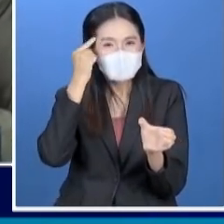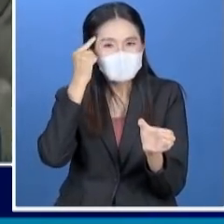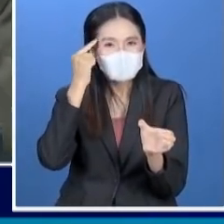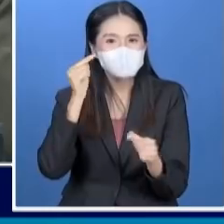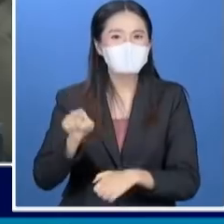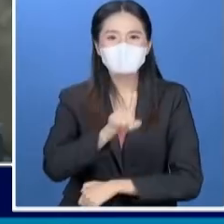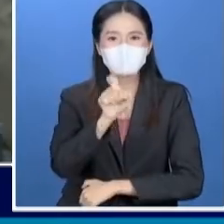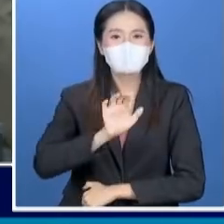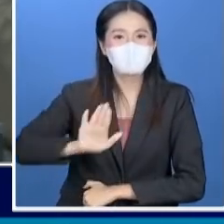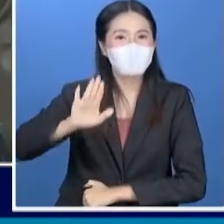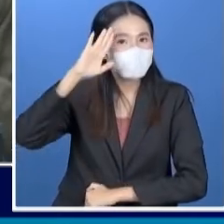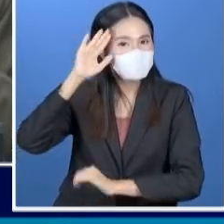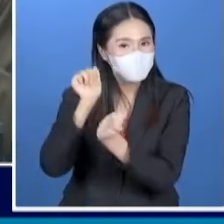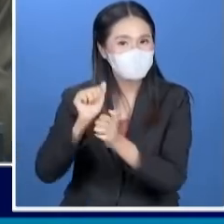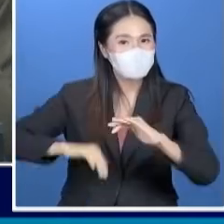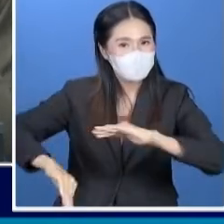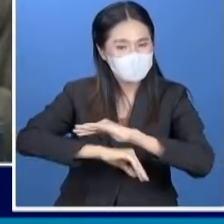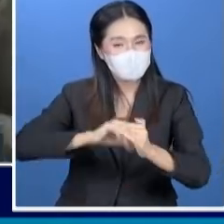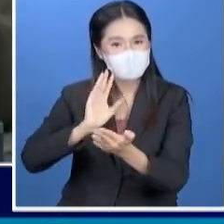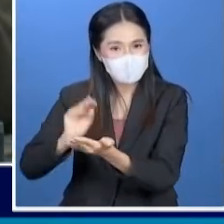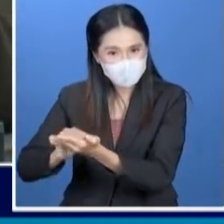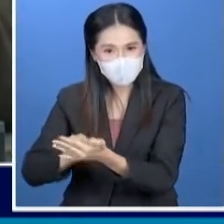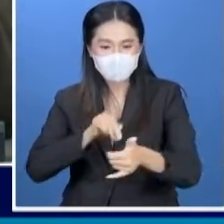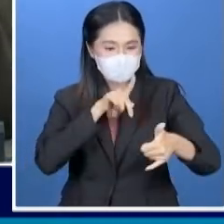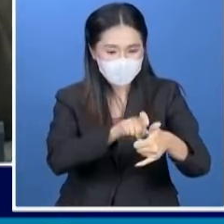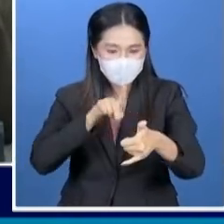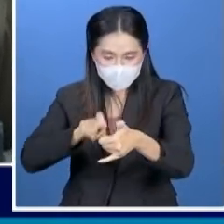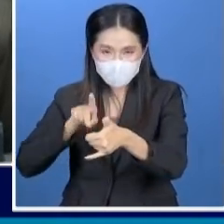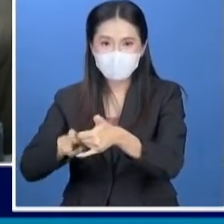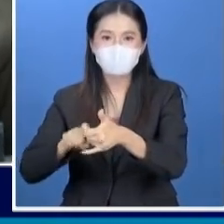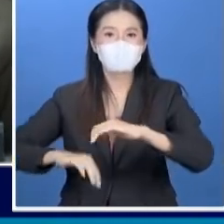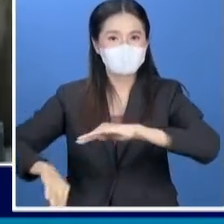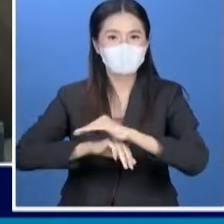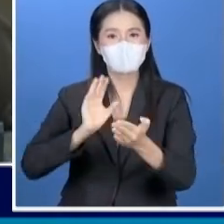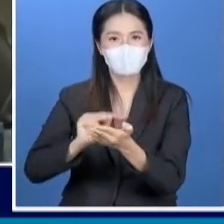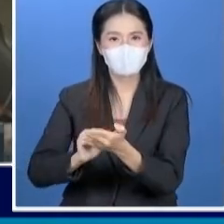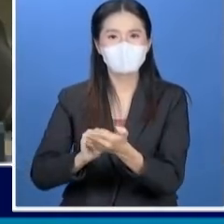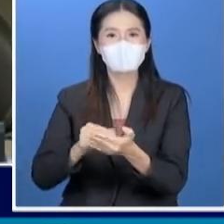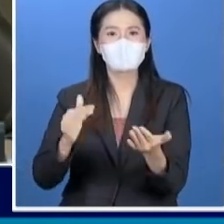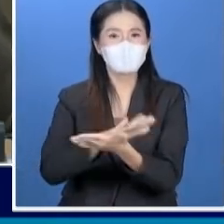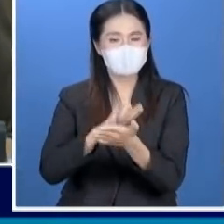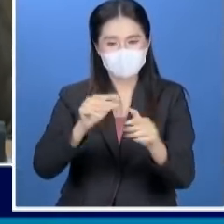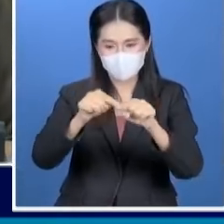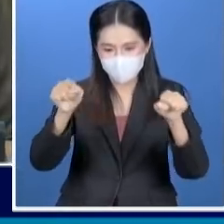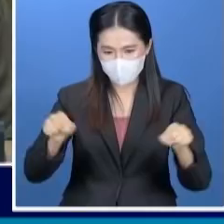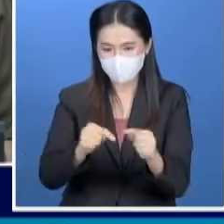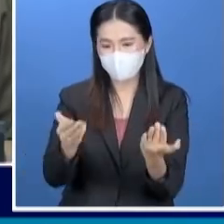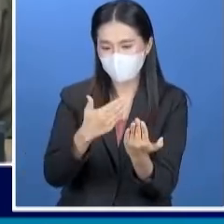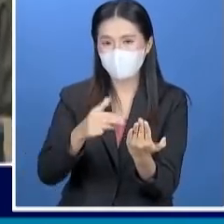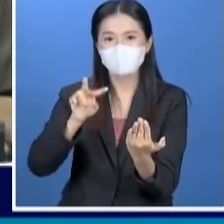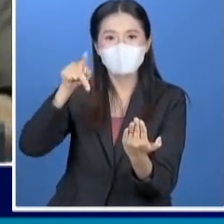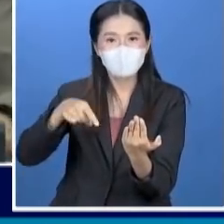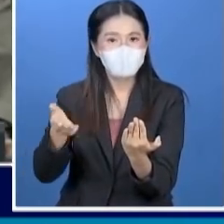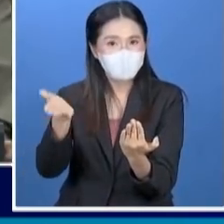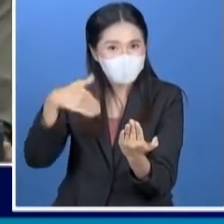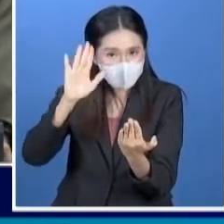ษฐานของพนักงานสอบสวนนะครับจากการรวบรวมพยานหลักฐานและการสอบปากคำต่างๆที่รวมกัน 2,000 กว่าแผ่นเนี่ยนะครับ ท่านครับ